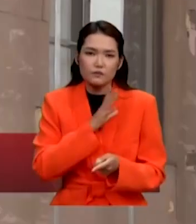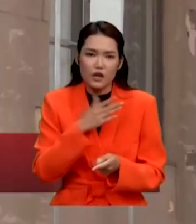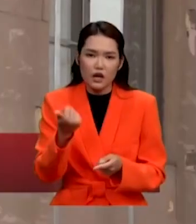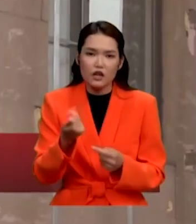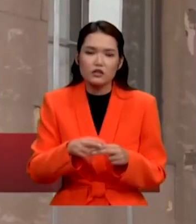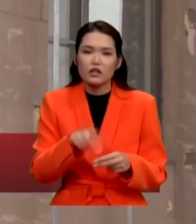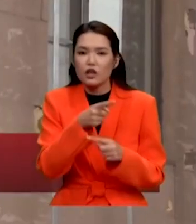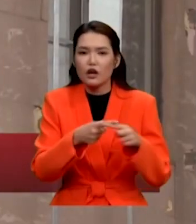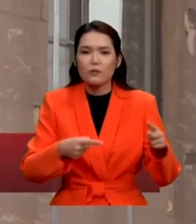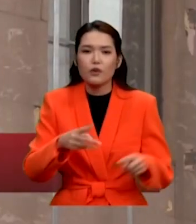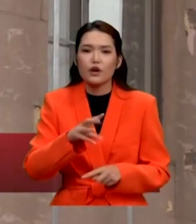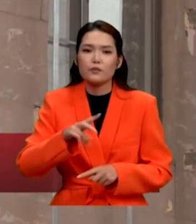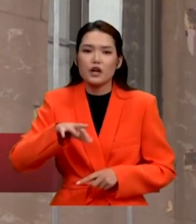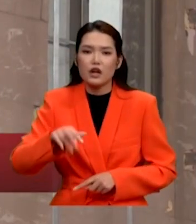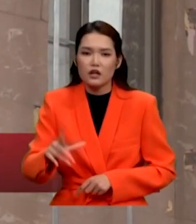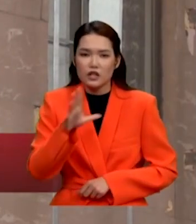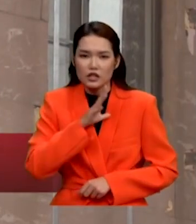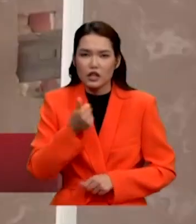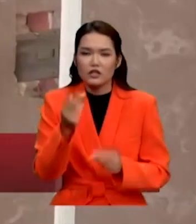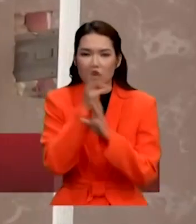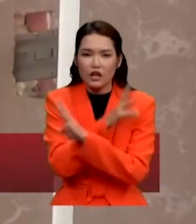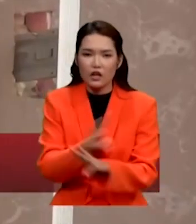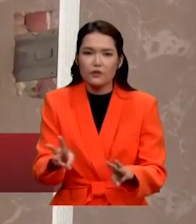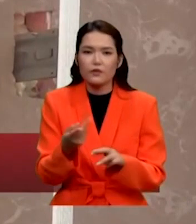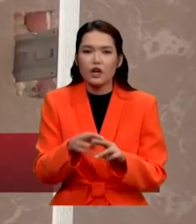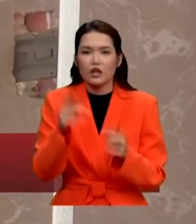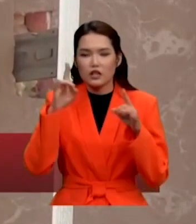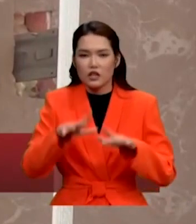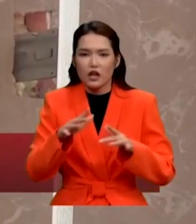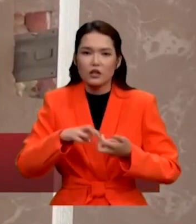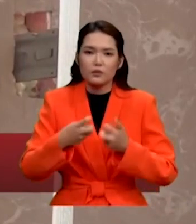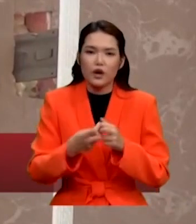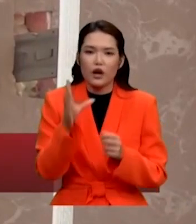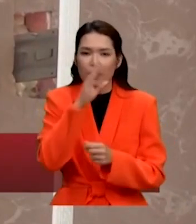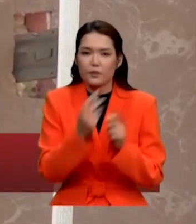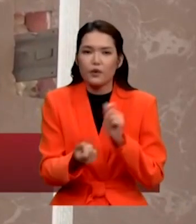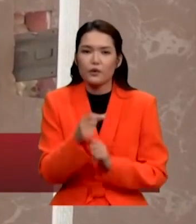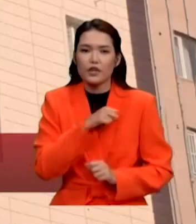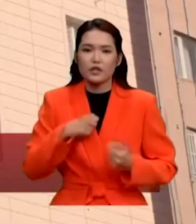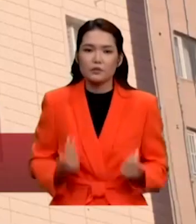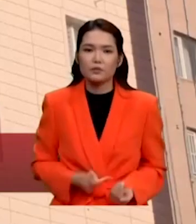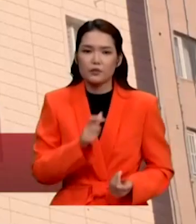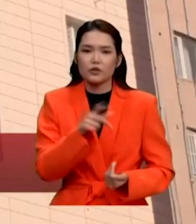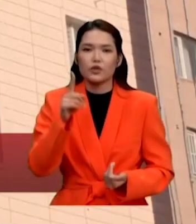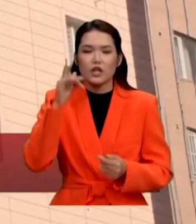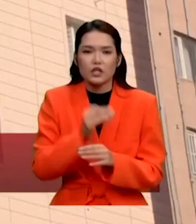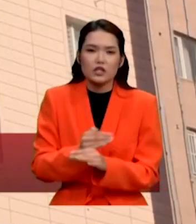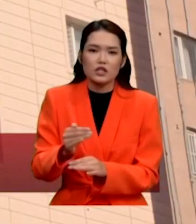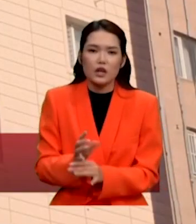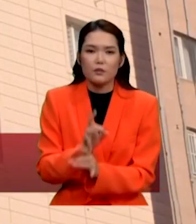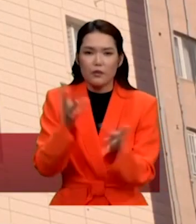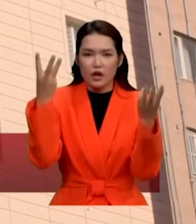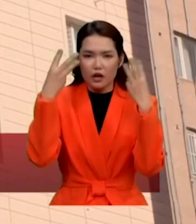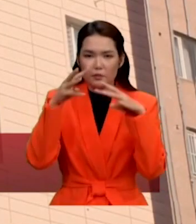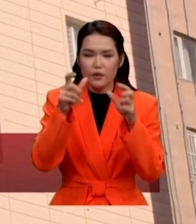освоили 1,5 миллиарда тенге. Правда, кроме финансирования, неожиданная проблема может возникнуть и с жильцами, даже с теми, кто принес заявку на